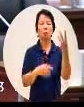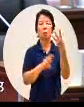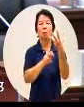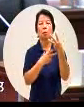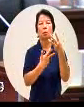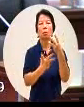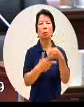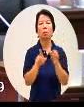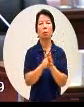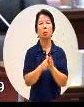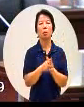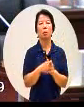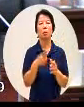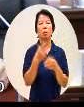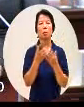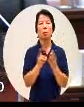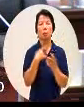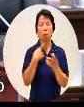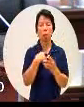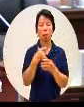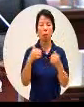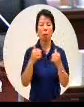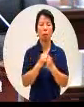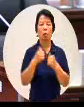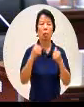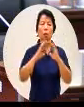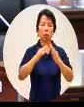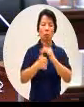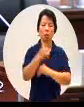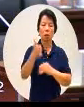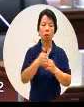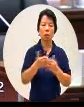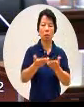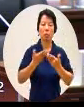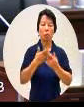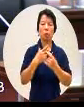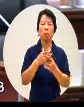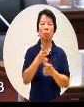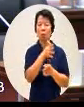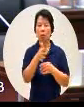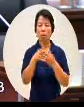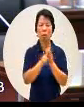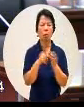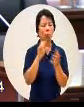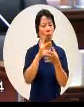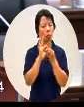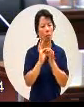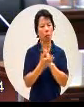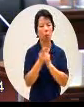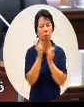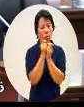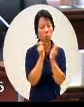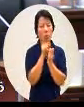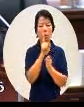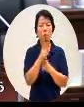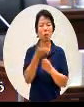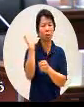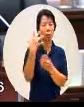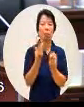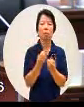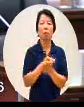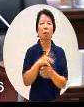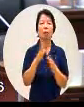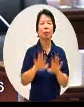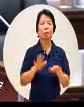市長在這邊接受質詢的時候我就拿出來講為什麼放一年都不要說最近突然說因為最近要